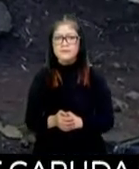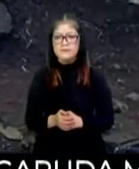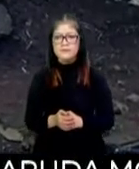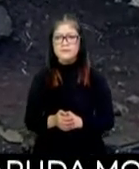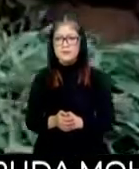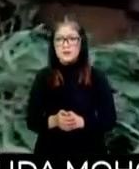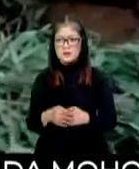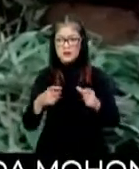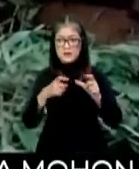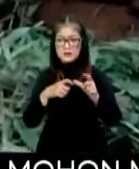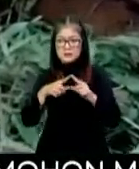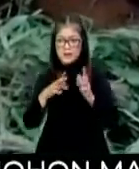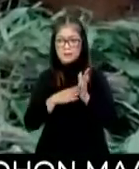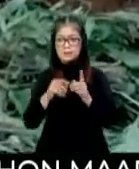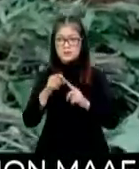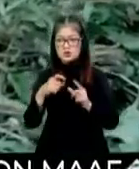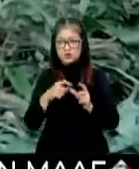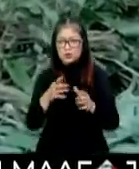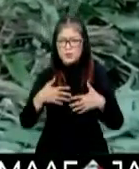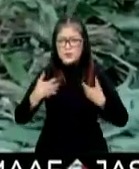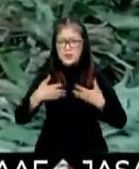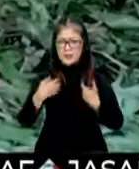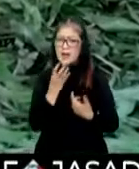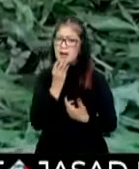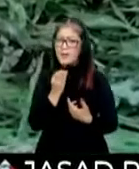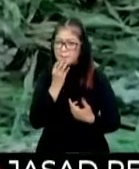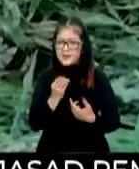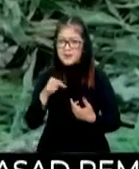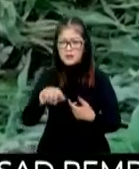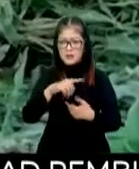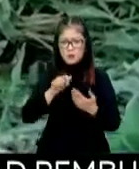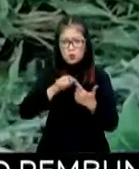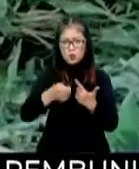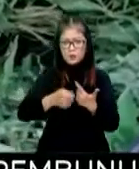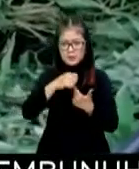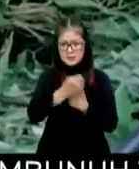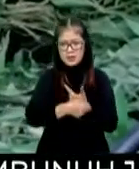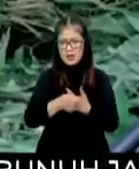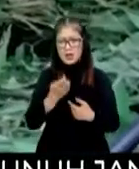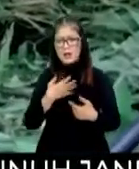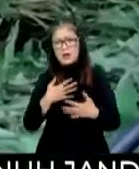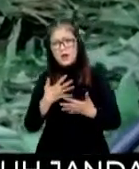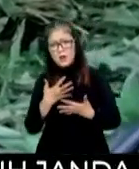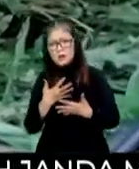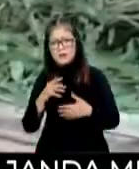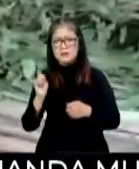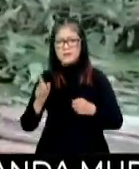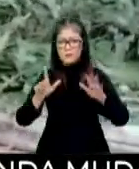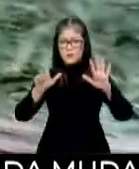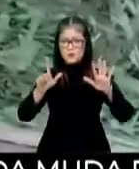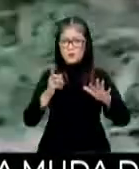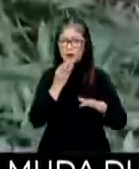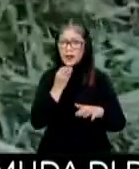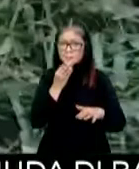Samsul peternak kambing warga desa Kedawung, Kecamatan Padang, Lumajang, Jawa Timur ini resah. 7 ekor kambing miliknya memiliki gejala luka di